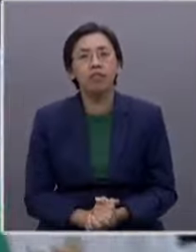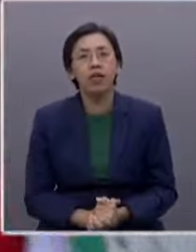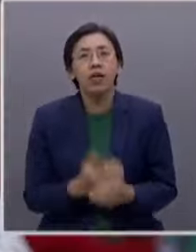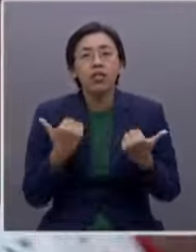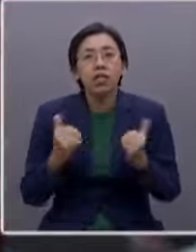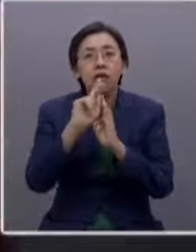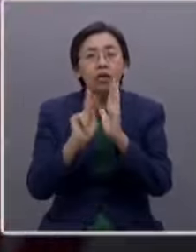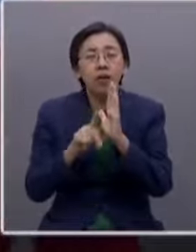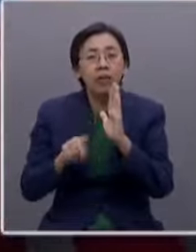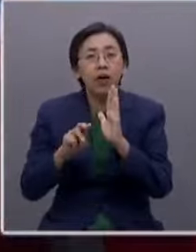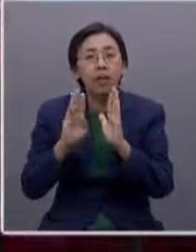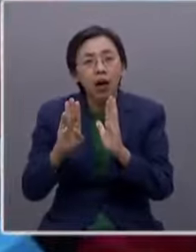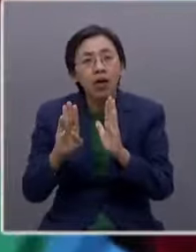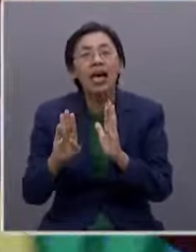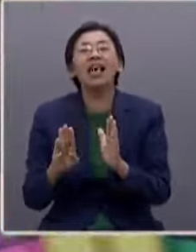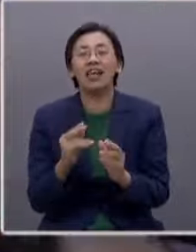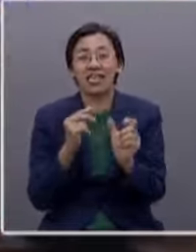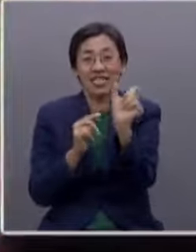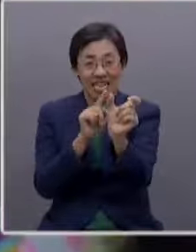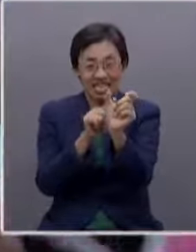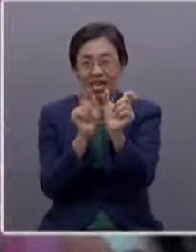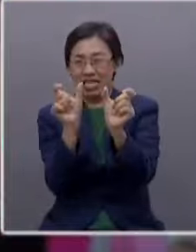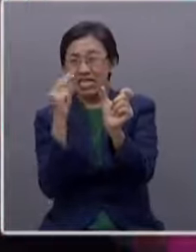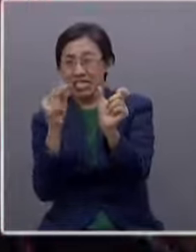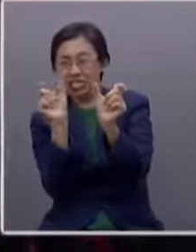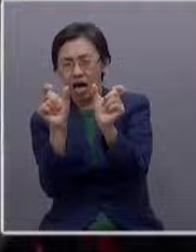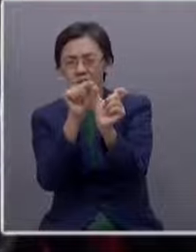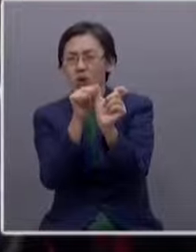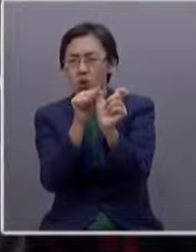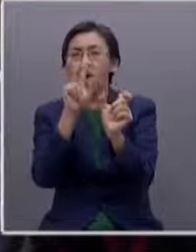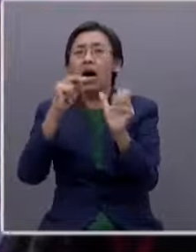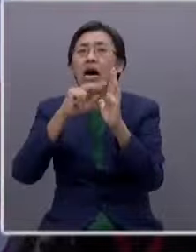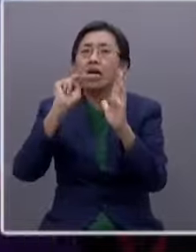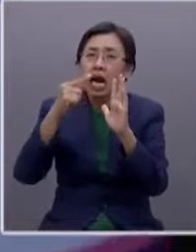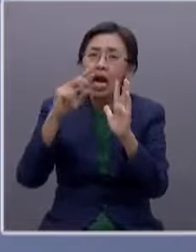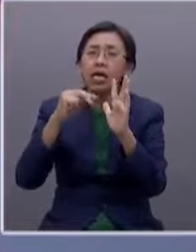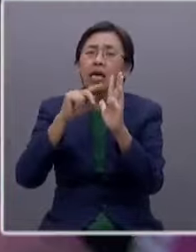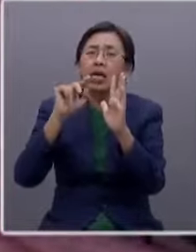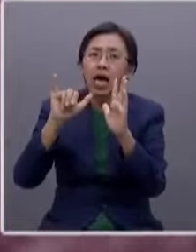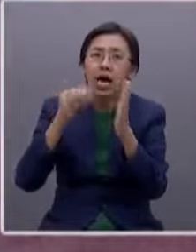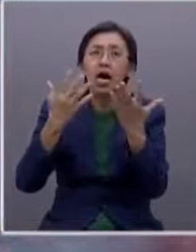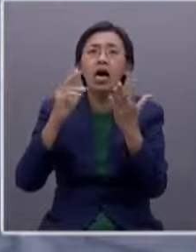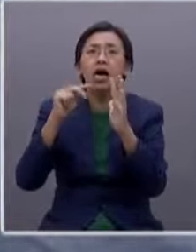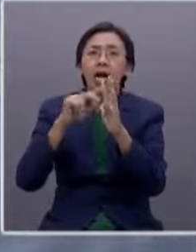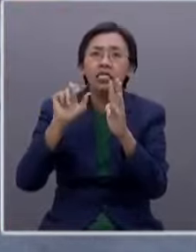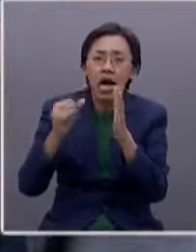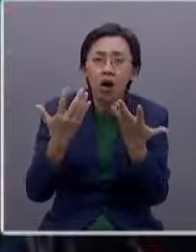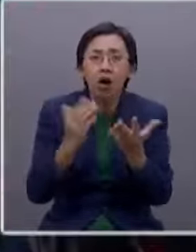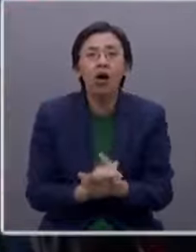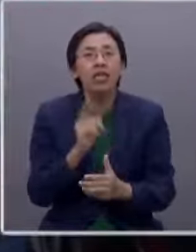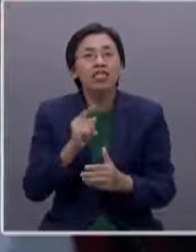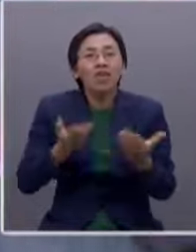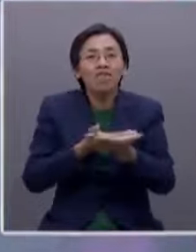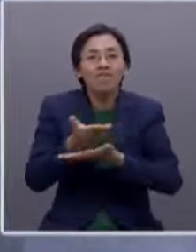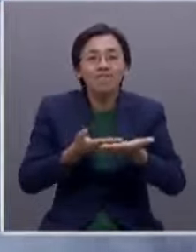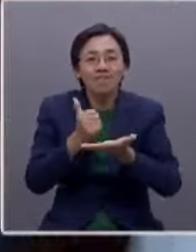ยังไงบ้างเอ่อร่างของประชาชนก็ยังรออยู่ที่หหน้าห้องท่านนายกค่ะก็อยากให้ท่านนายกช่วยกรุณาีบพิจารณาโดยว